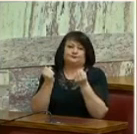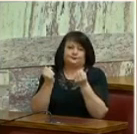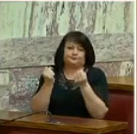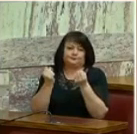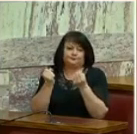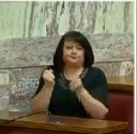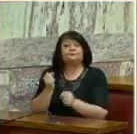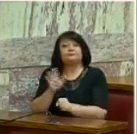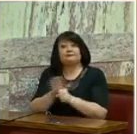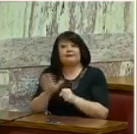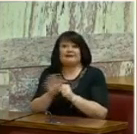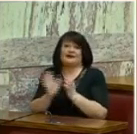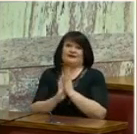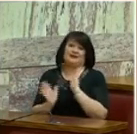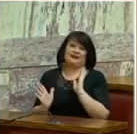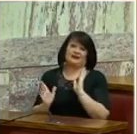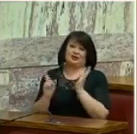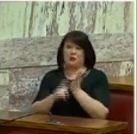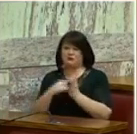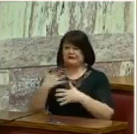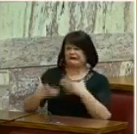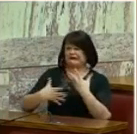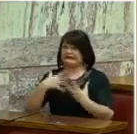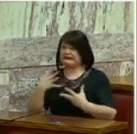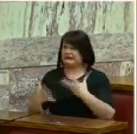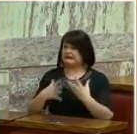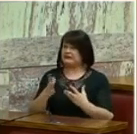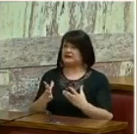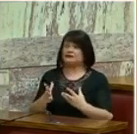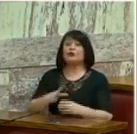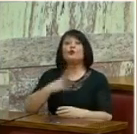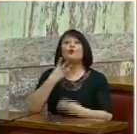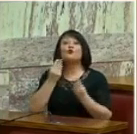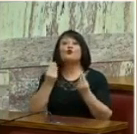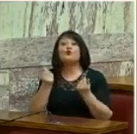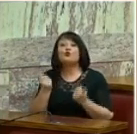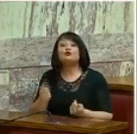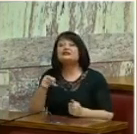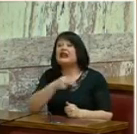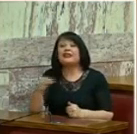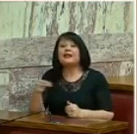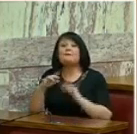Αρκετά με τους νομικισμούς. Η ουσία του θέματος κατά την άποψή μου είναι η εξής.